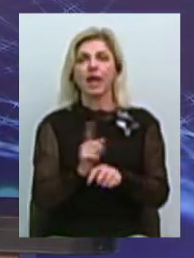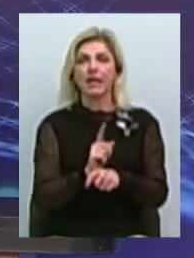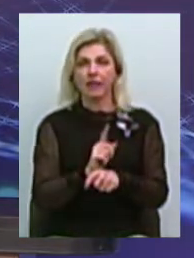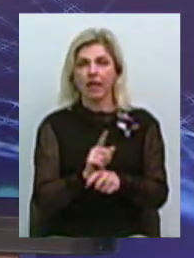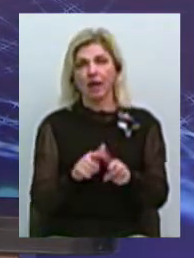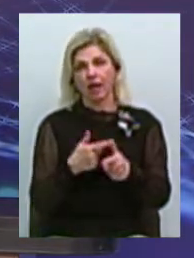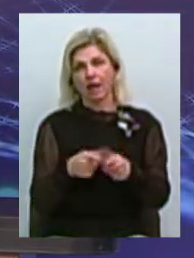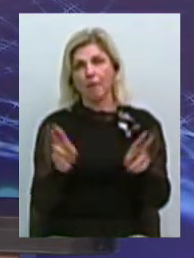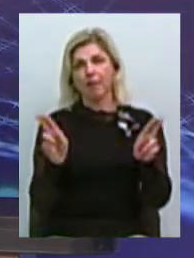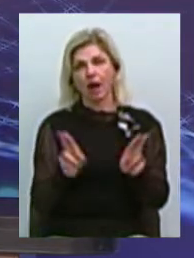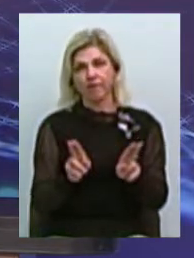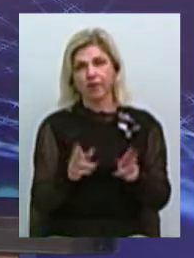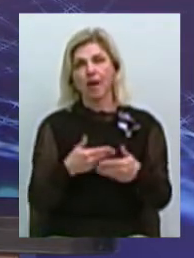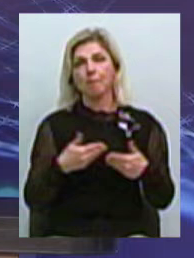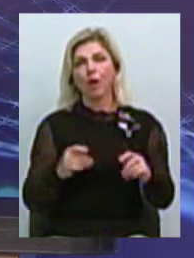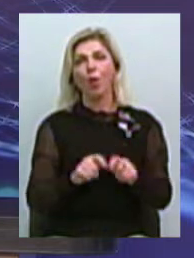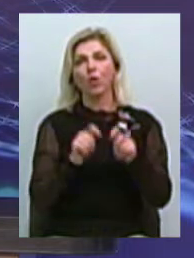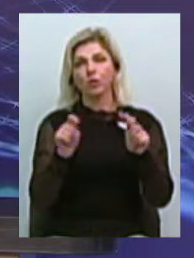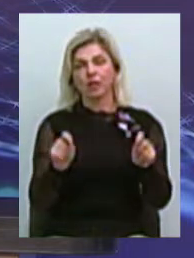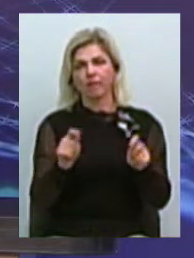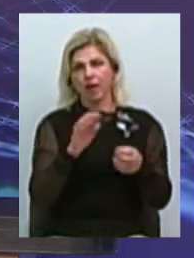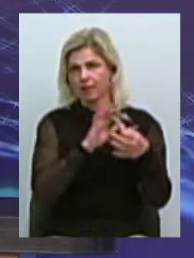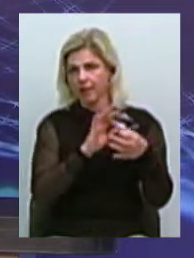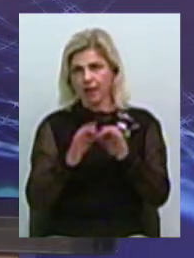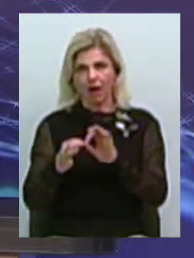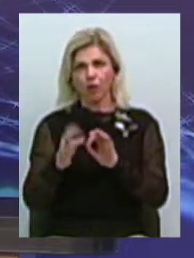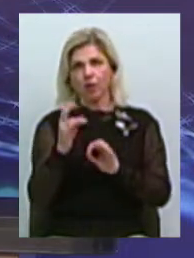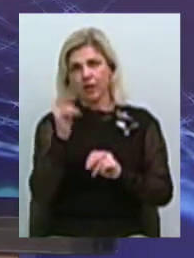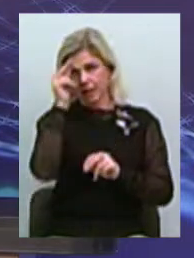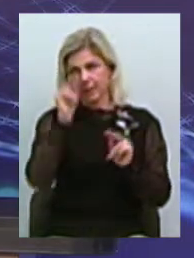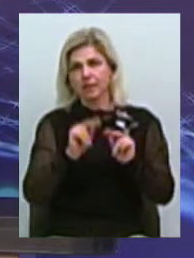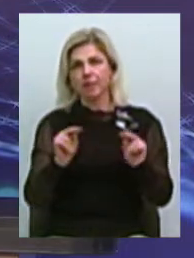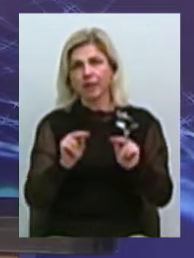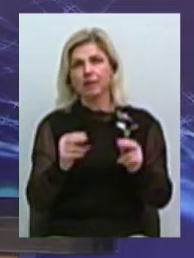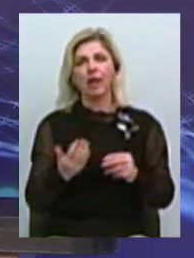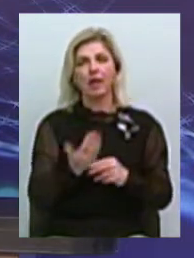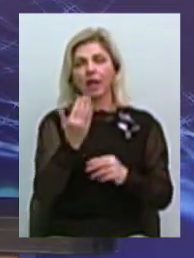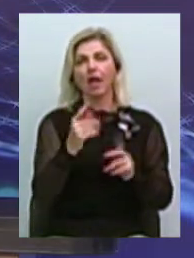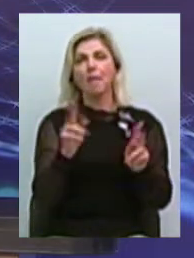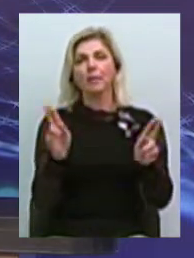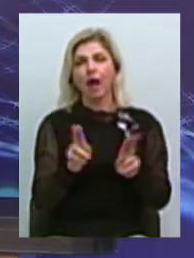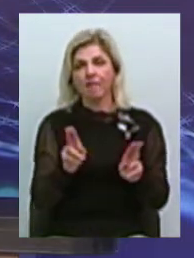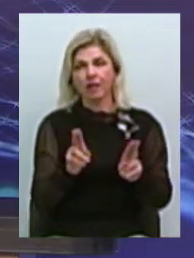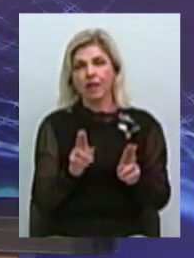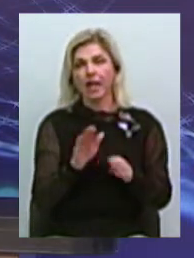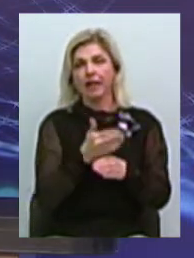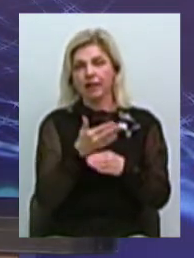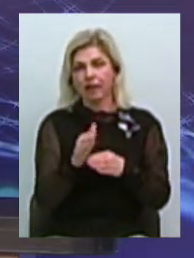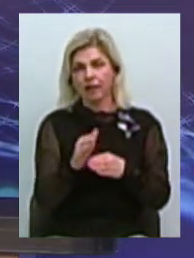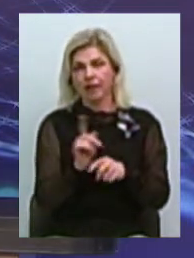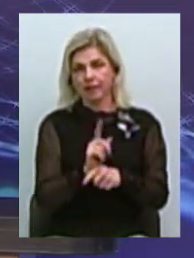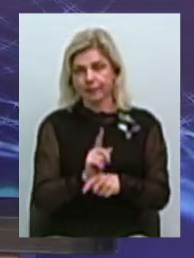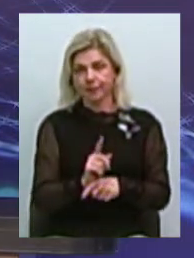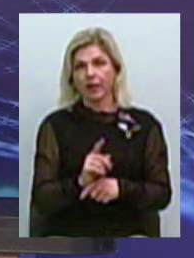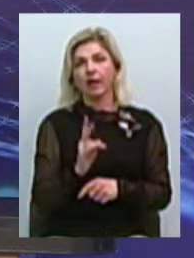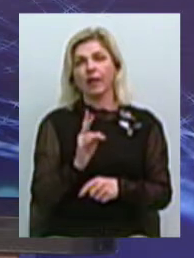правила. І ми розкриваємо детально на семінарах, з яких правил і критерій, за якими правилами і